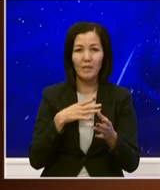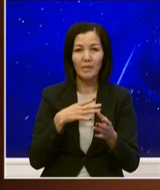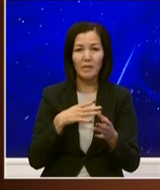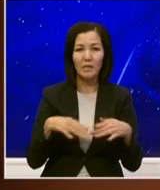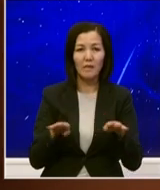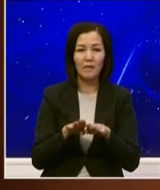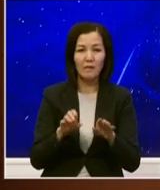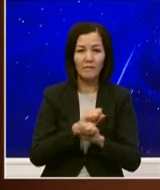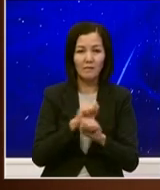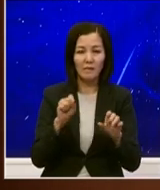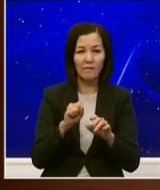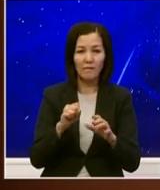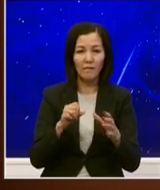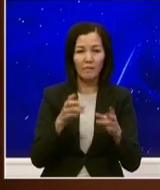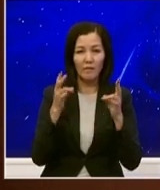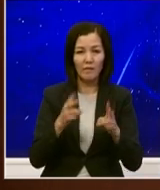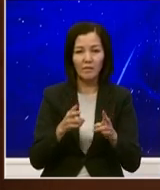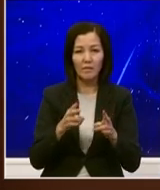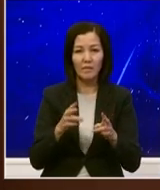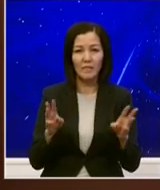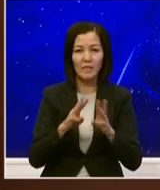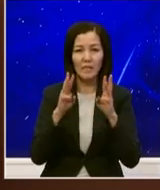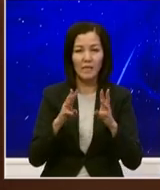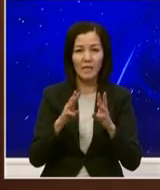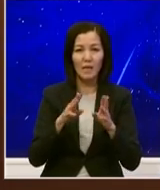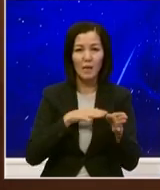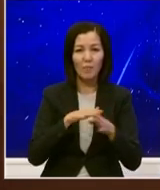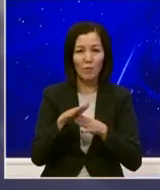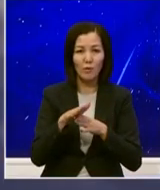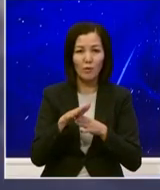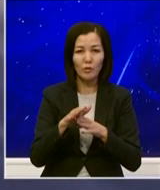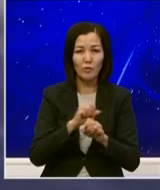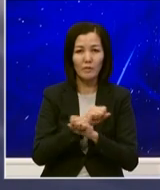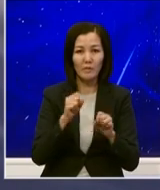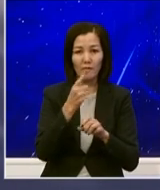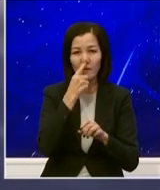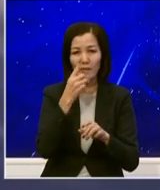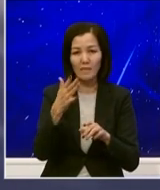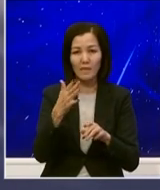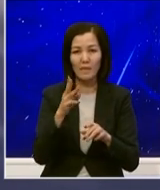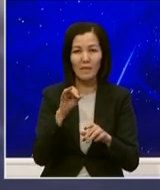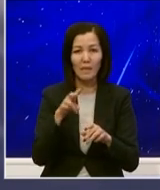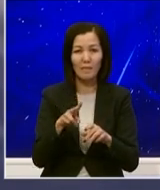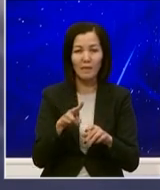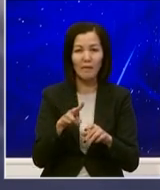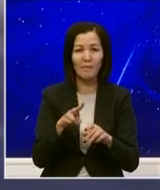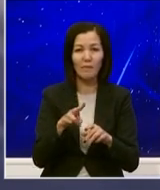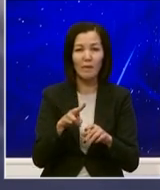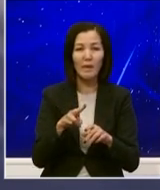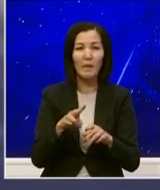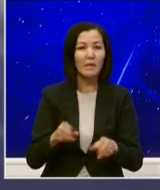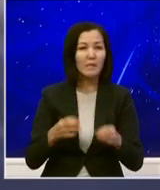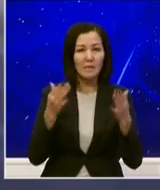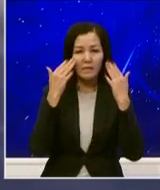повреждены и автомобили. Некоторые из них сгорели дотла. Взрыв ощущался на расстоянии нескольких километров. Мотив поступка